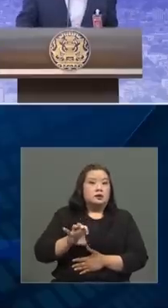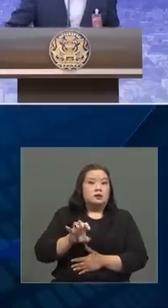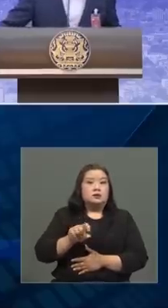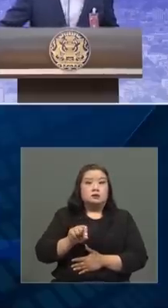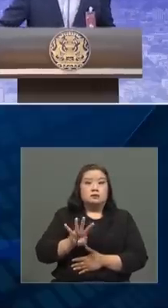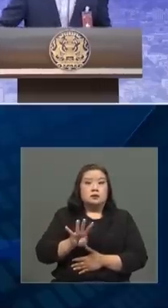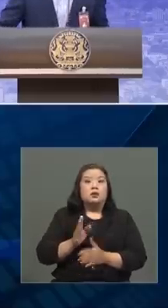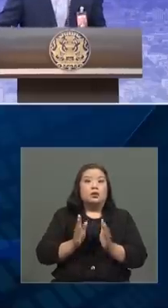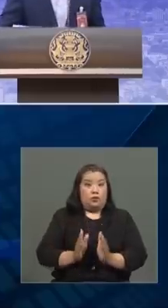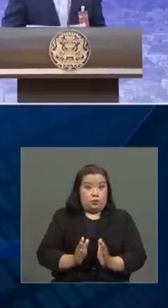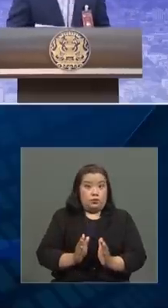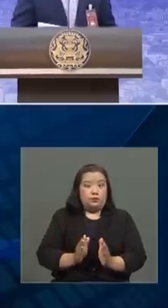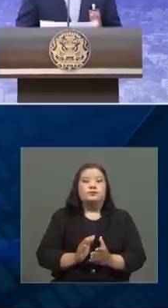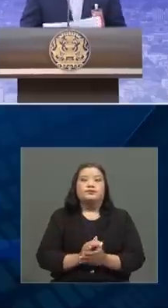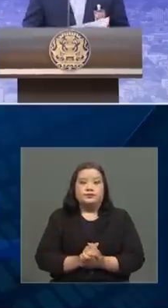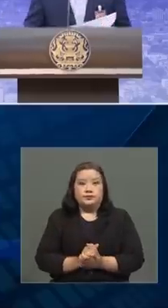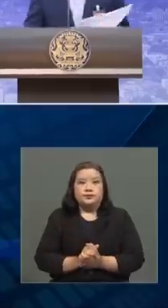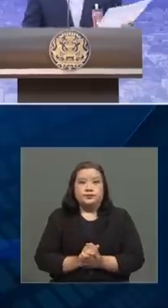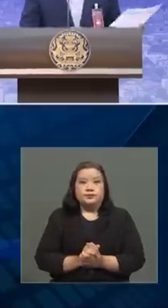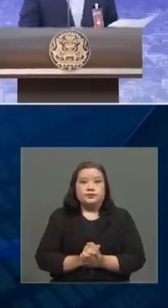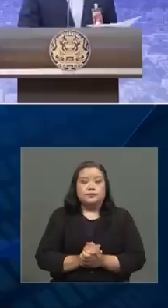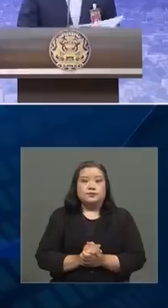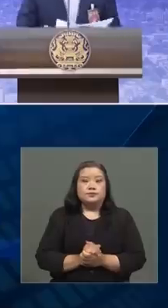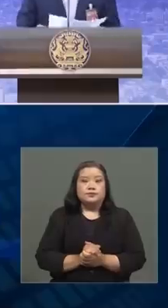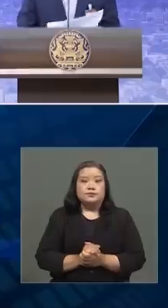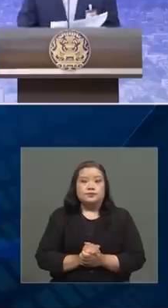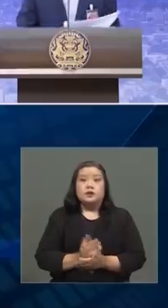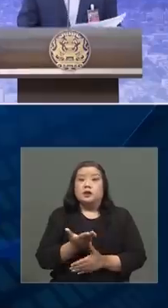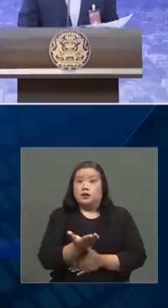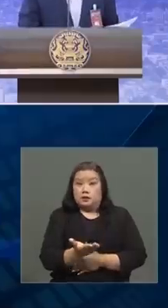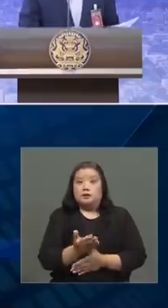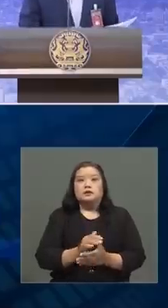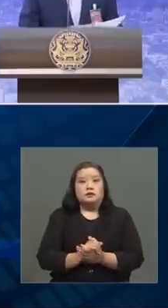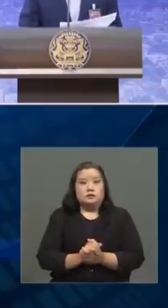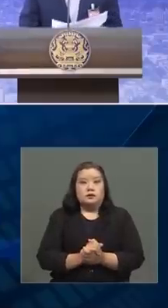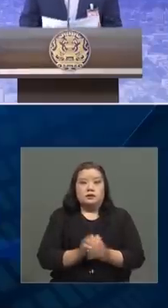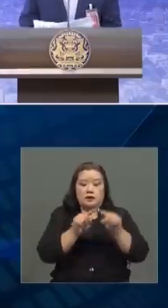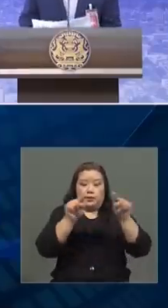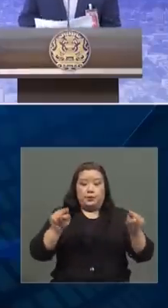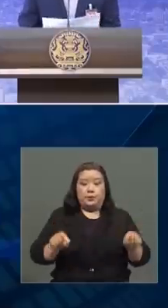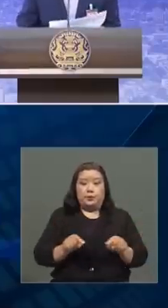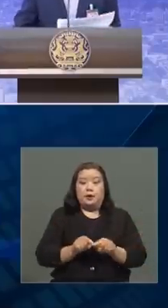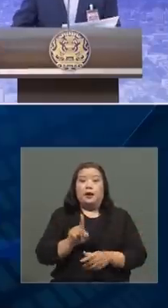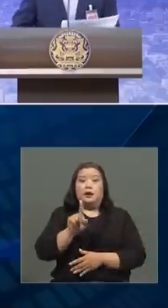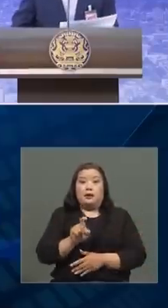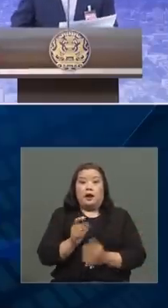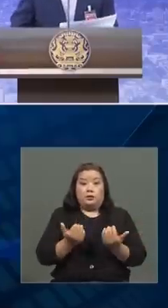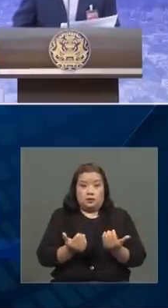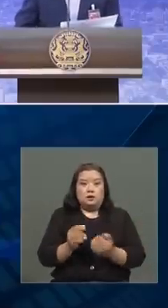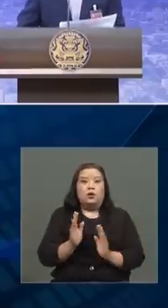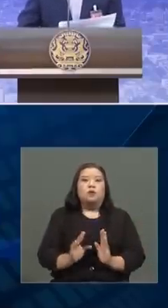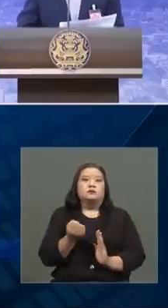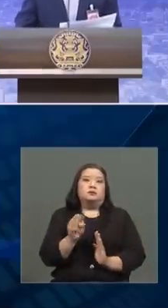ครับไปดูกรณีที่เสียชีวิตนะครับซึ่งเกิดขึ้น 11คนนะครับ